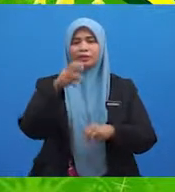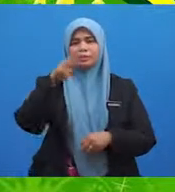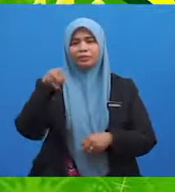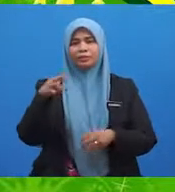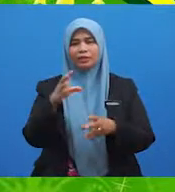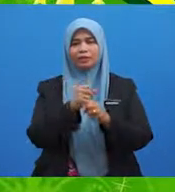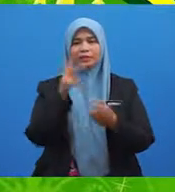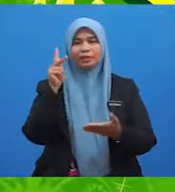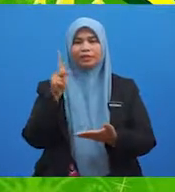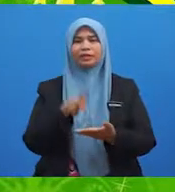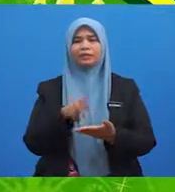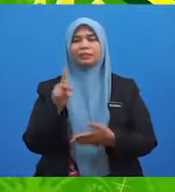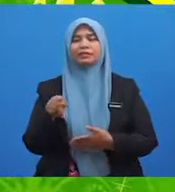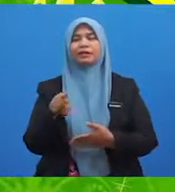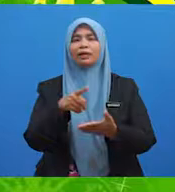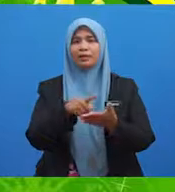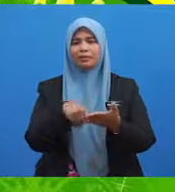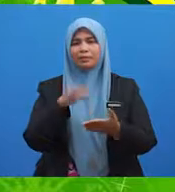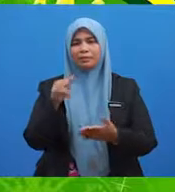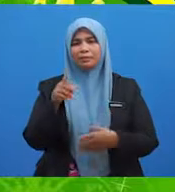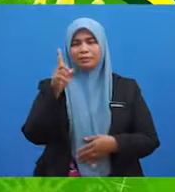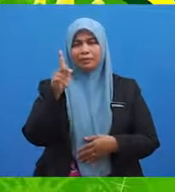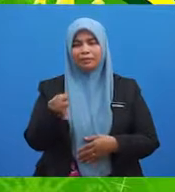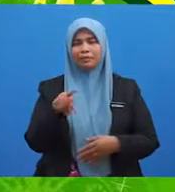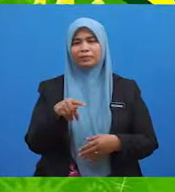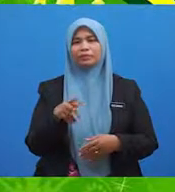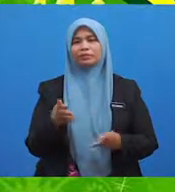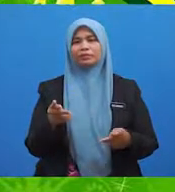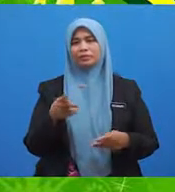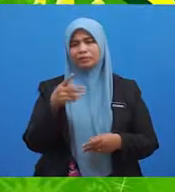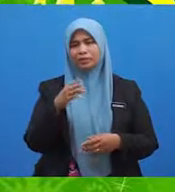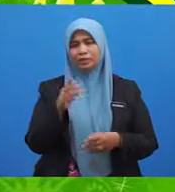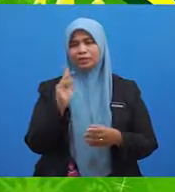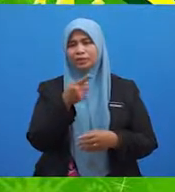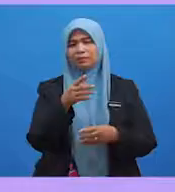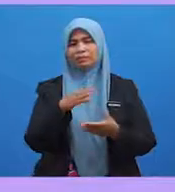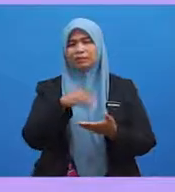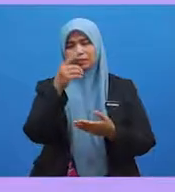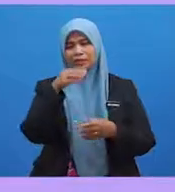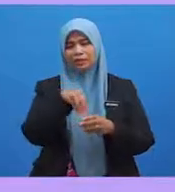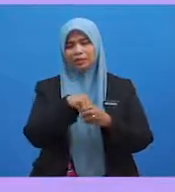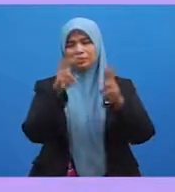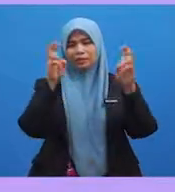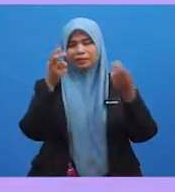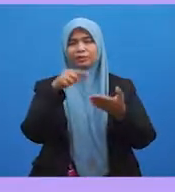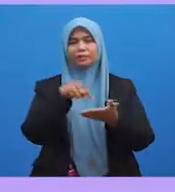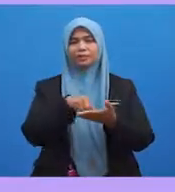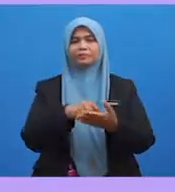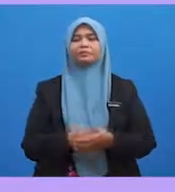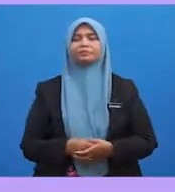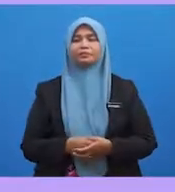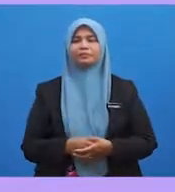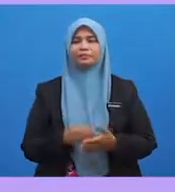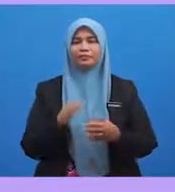dapat mengenal pasti apa yang perlu dikuasai dalam tajuk ini. Pada akhir